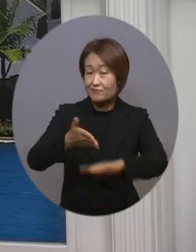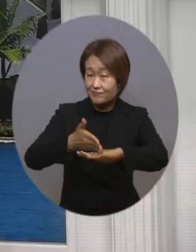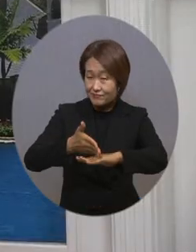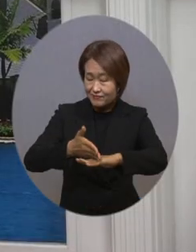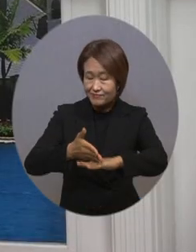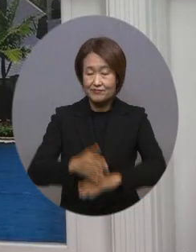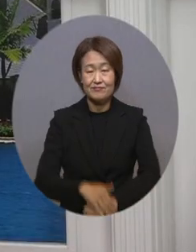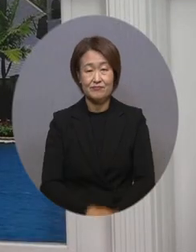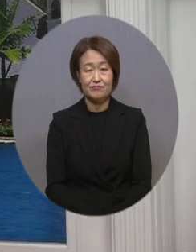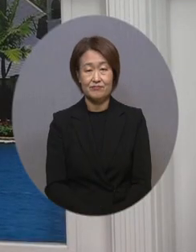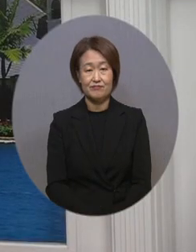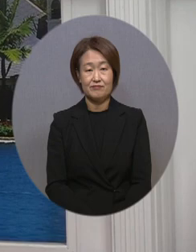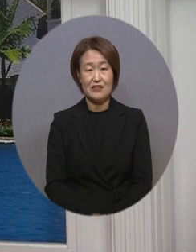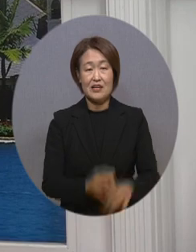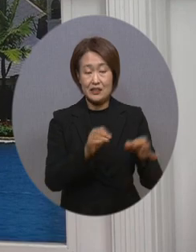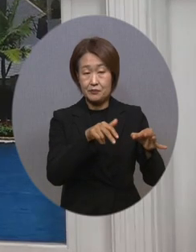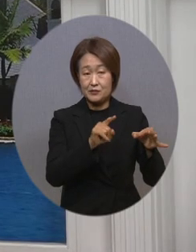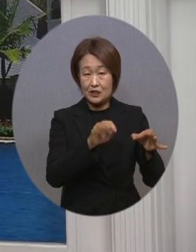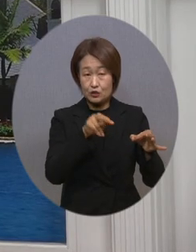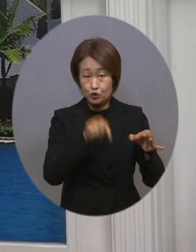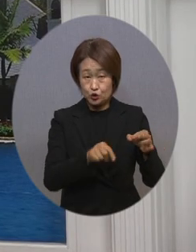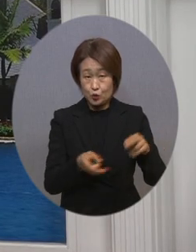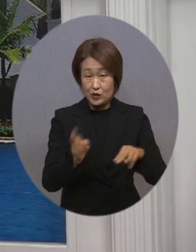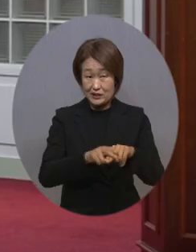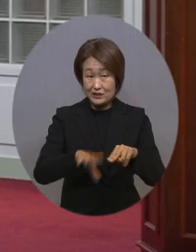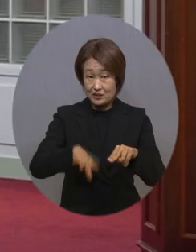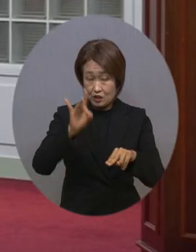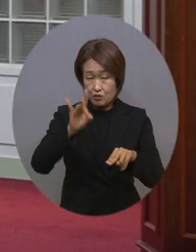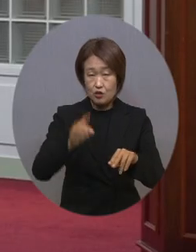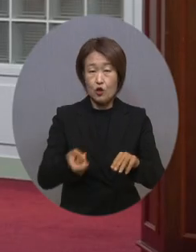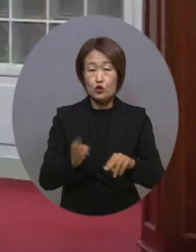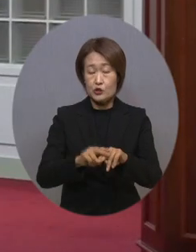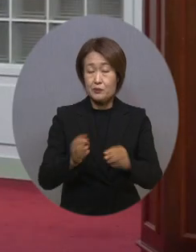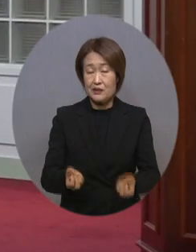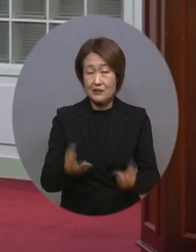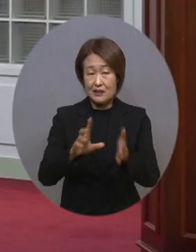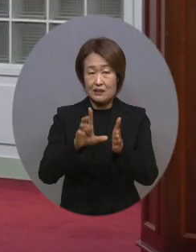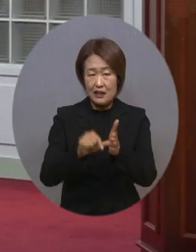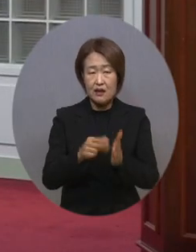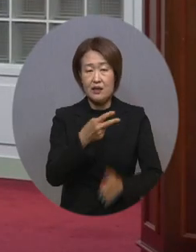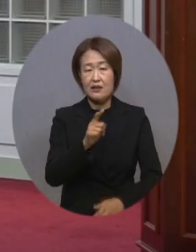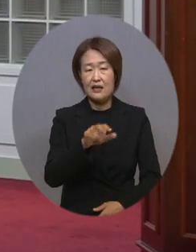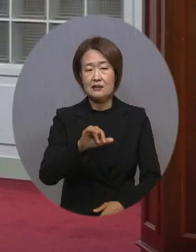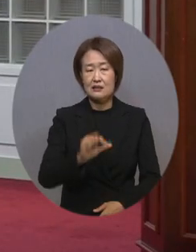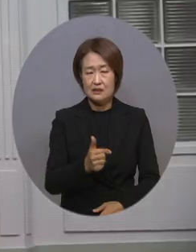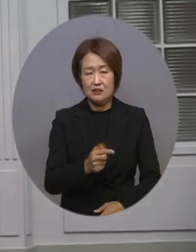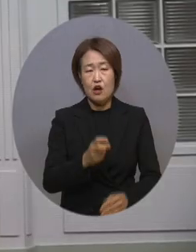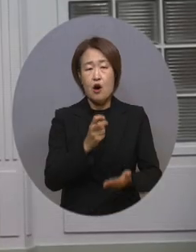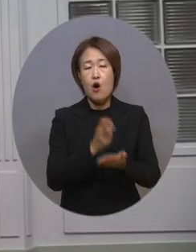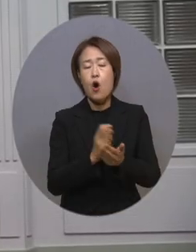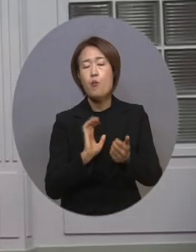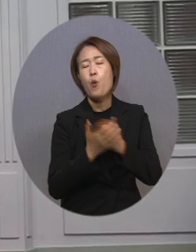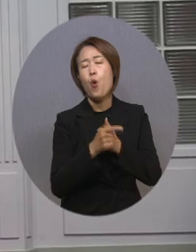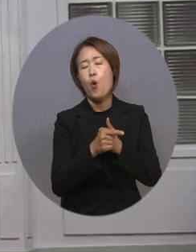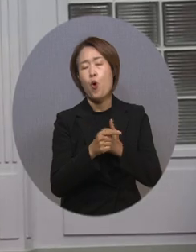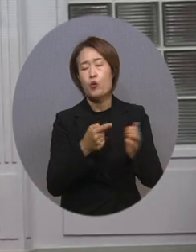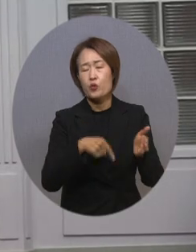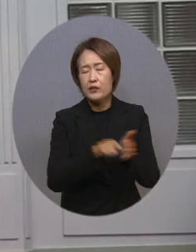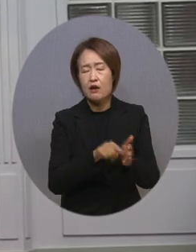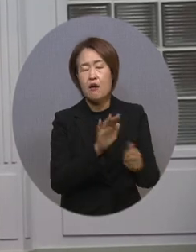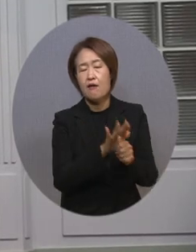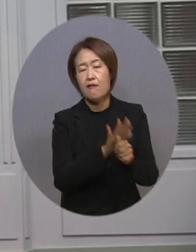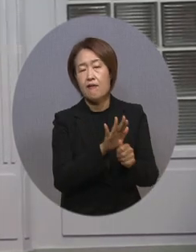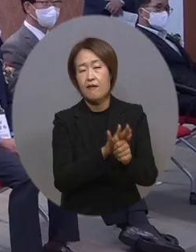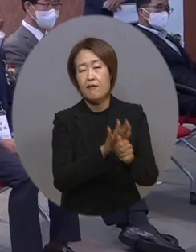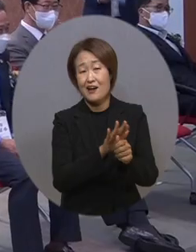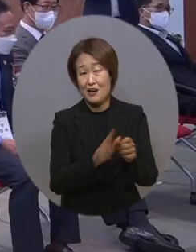드리겠습니다. 이어 김장수 초대회장은 취임사에서 당진 지역의 법무보호 대상자들을 중점적으로 지원하고자 하는